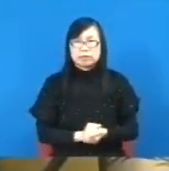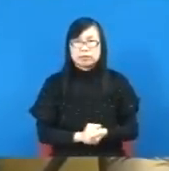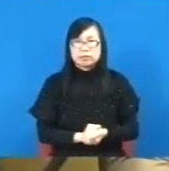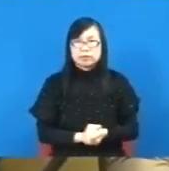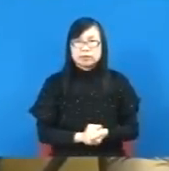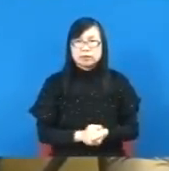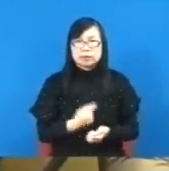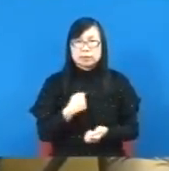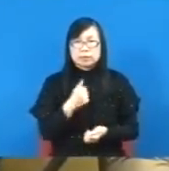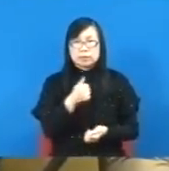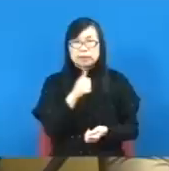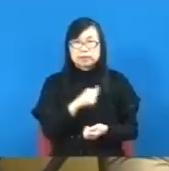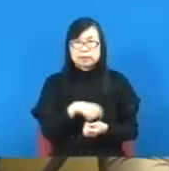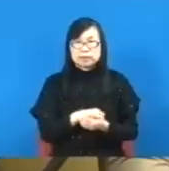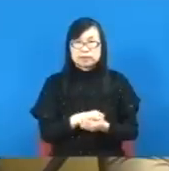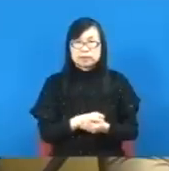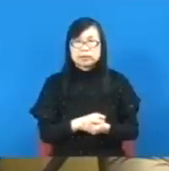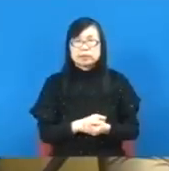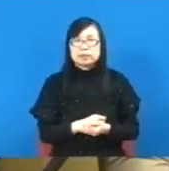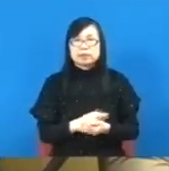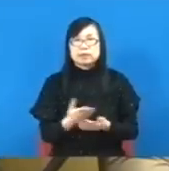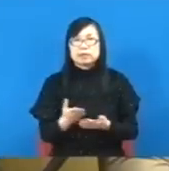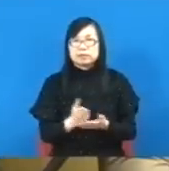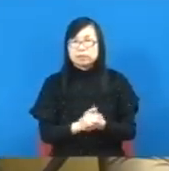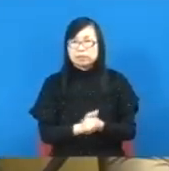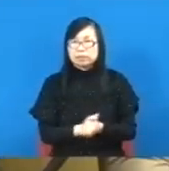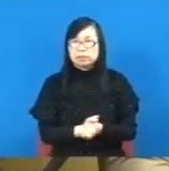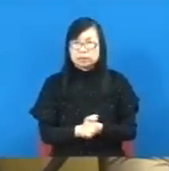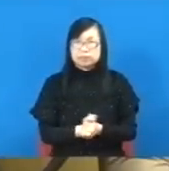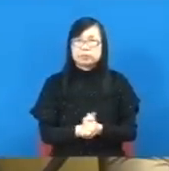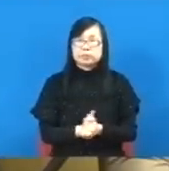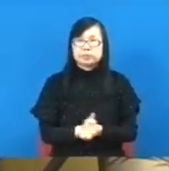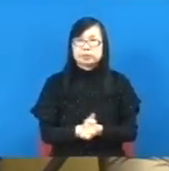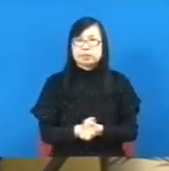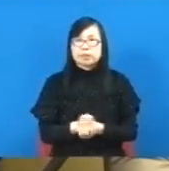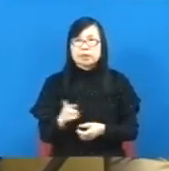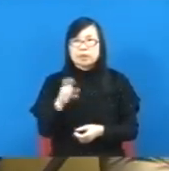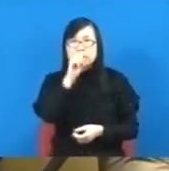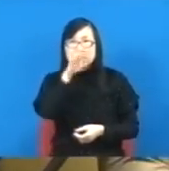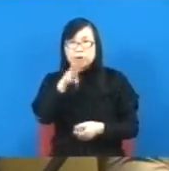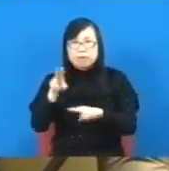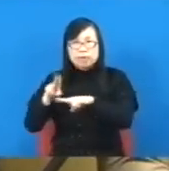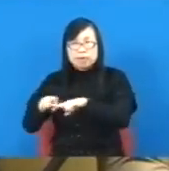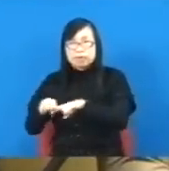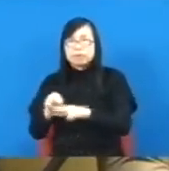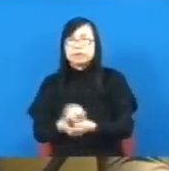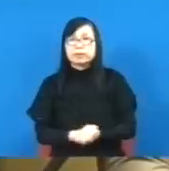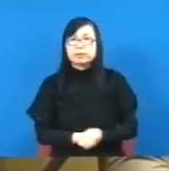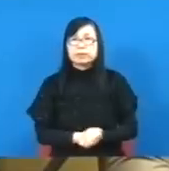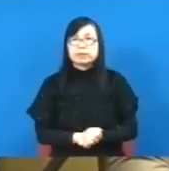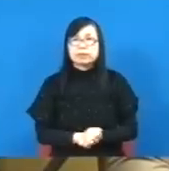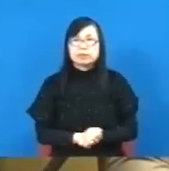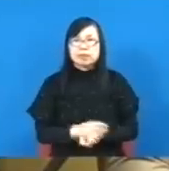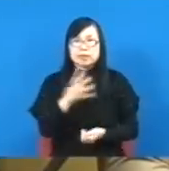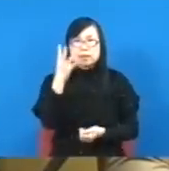巴巴線而家 咁啊， 搞掂啦， 咁啊成台送咁樣係嘛？ 咪咯，喂，你講大陸啲人唔好講啊！嗰陣時咪話四